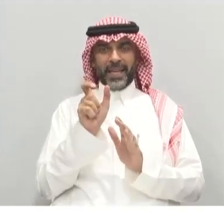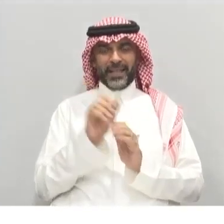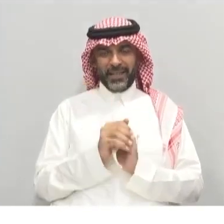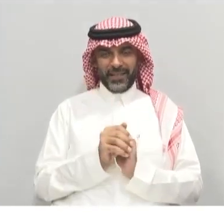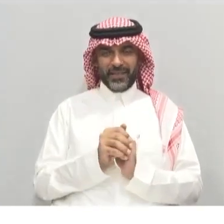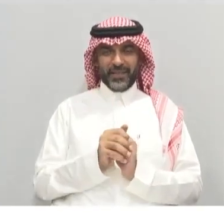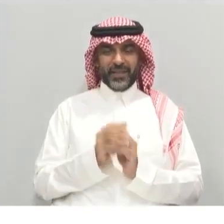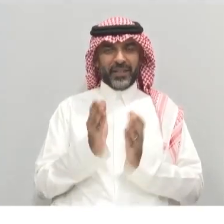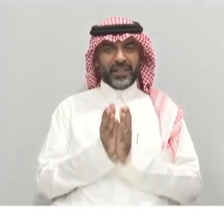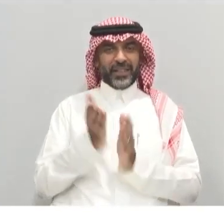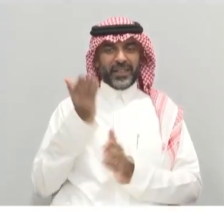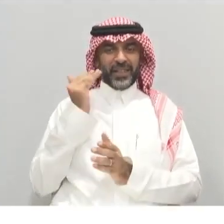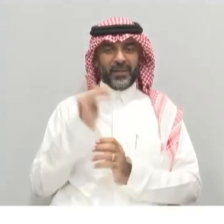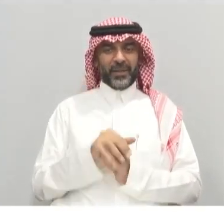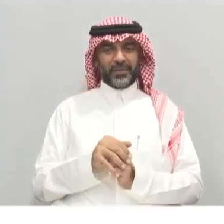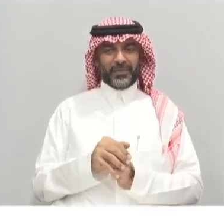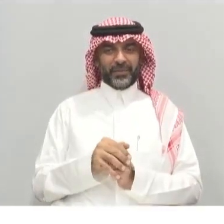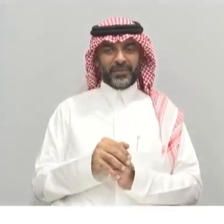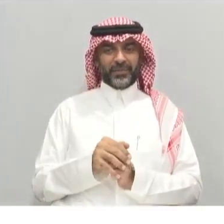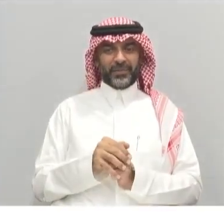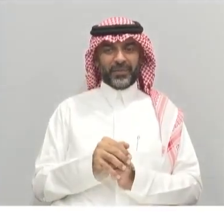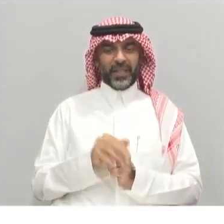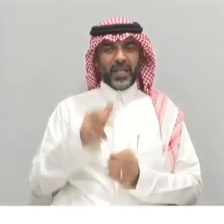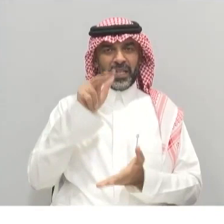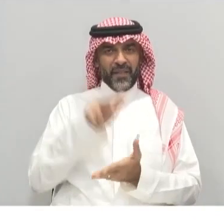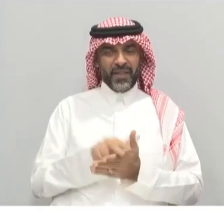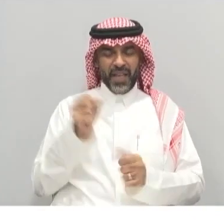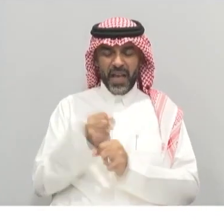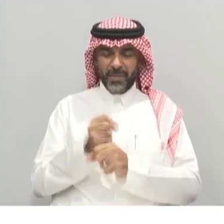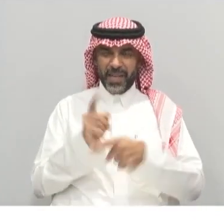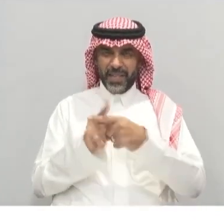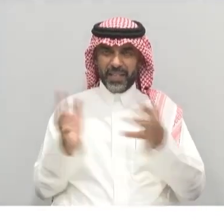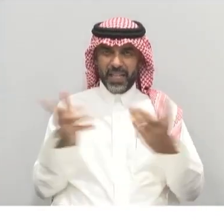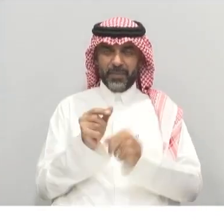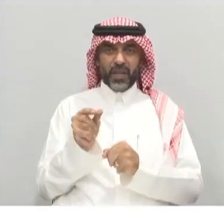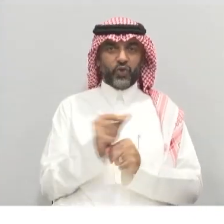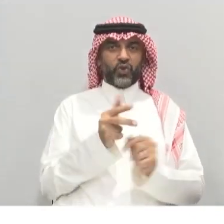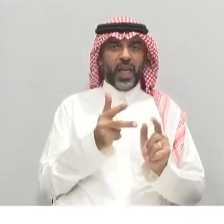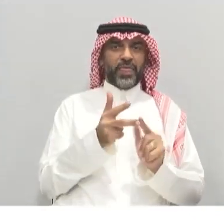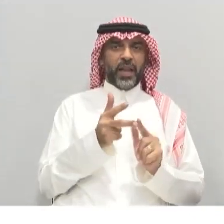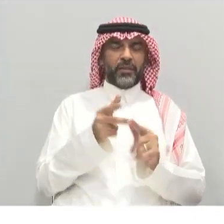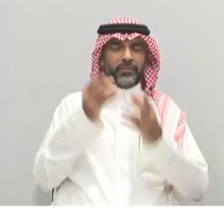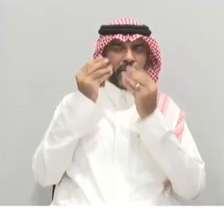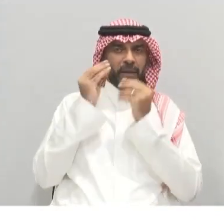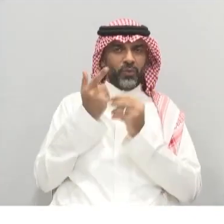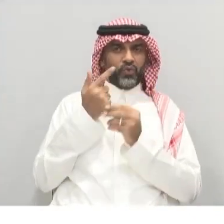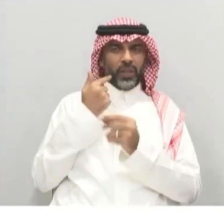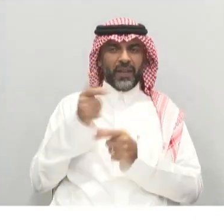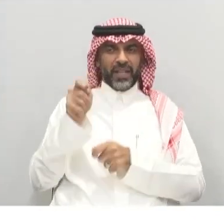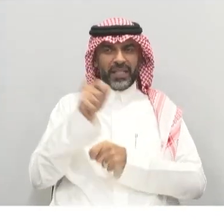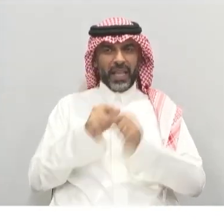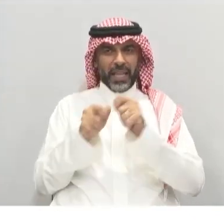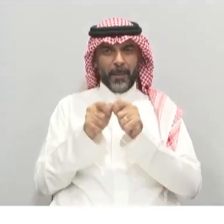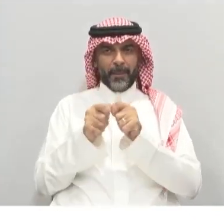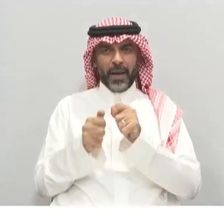في الدرس السابق تعال درس عنوان تنفيذ العمليات الحسابيه الجزء الثالث تعلمنا على استخدام الاسس